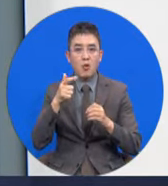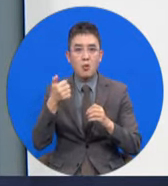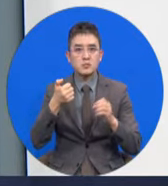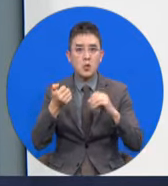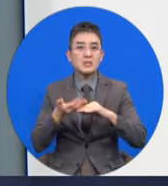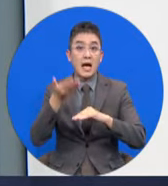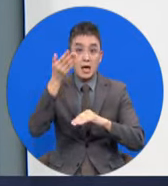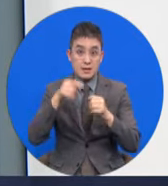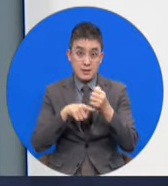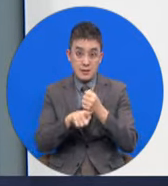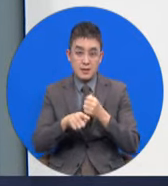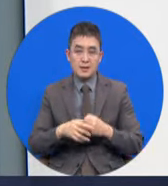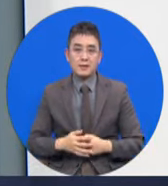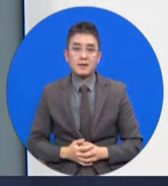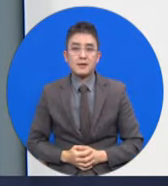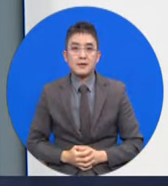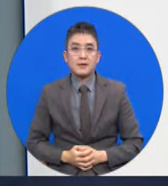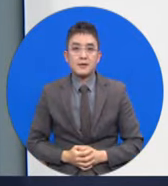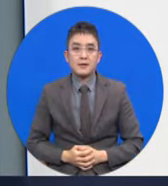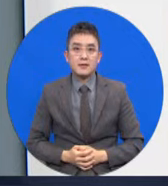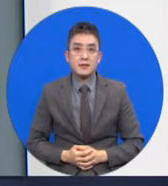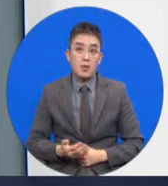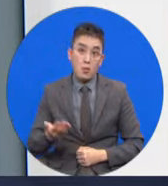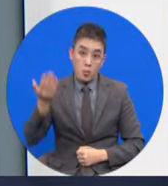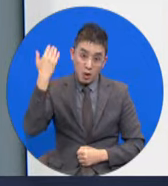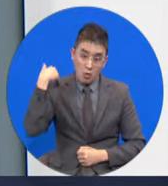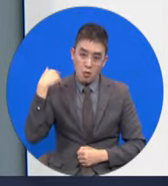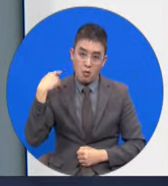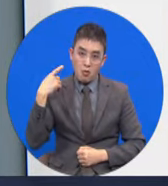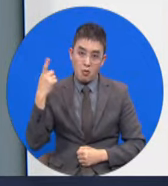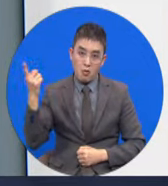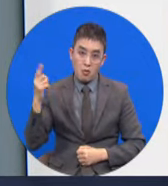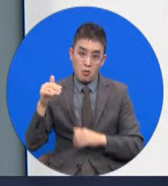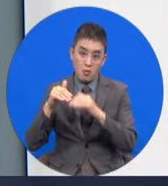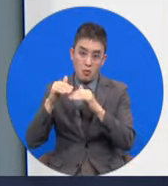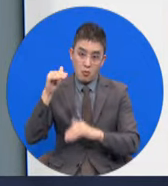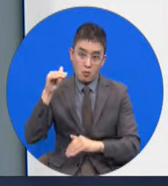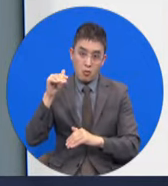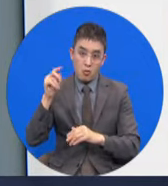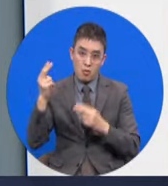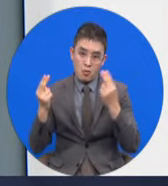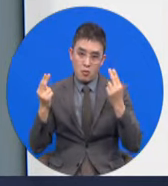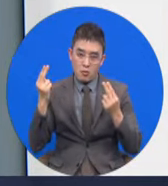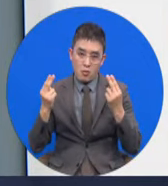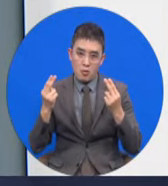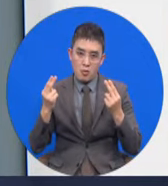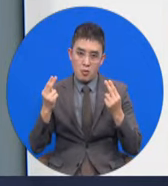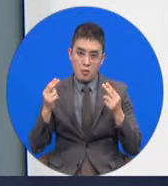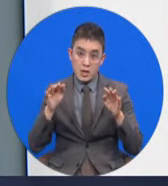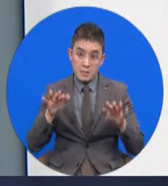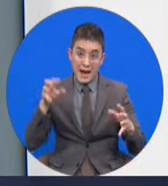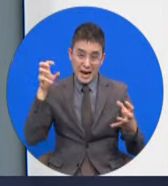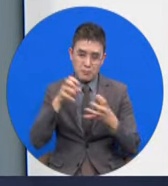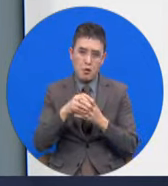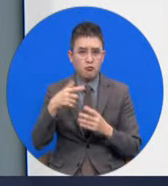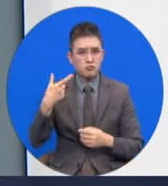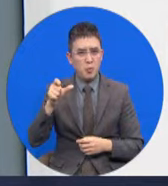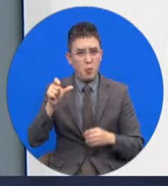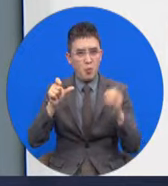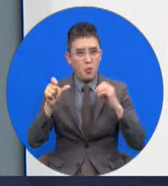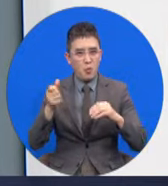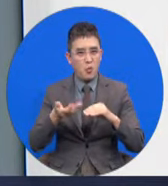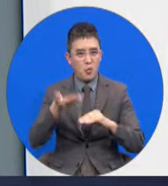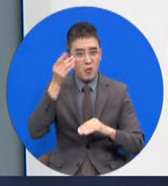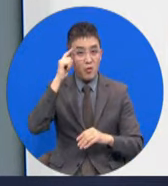그런데 이제 이번에는 과거 추세를 비춰본다면은 65%를 좀 넘을 것 같다는 생각이 듭니다. 현재 제